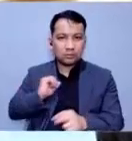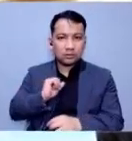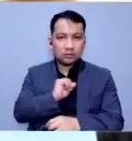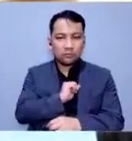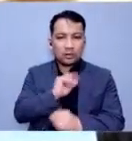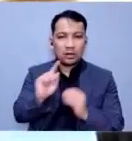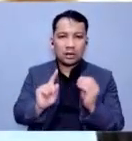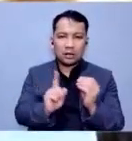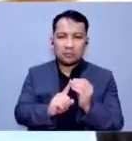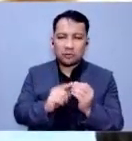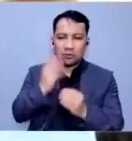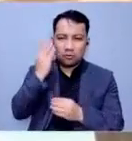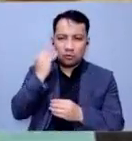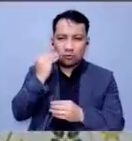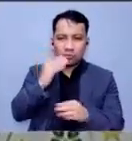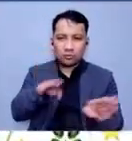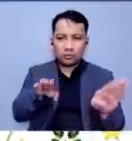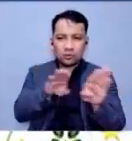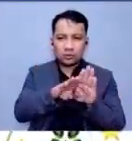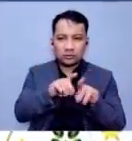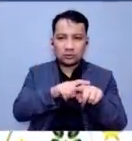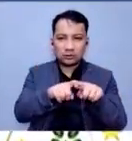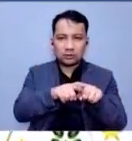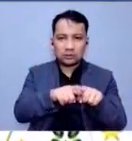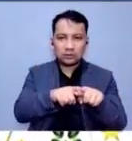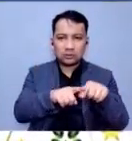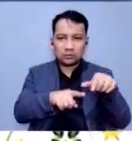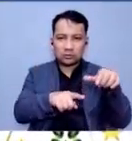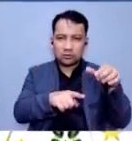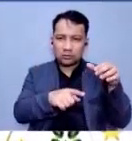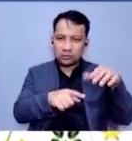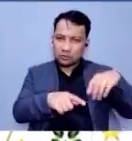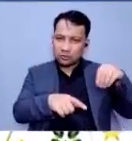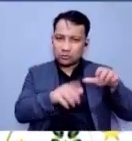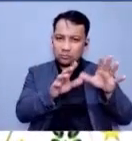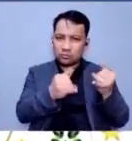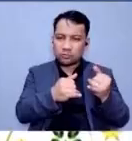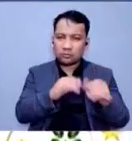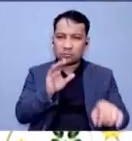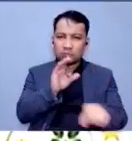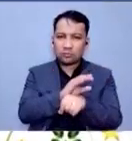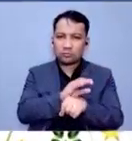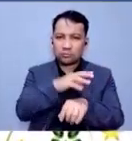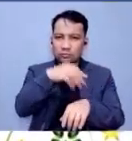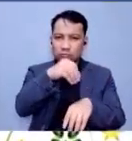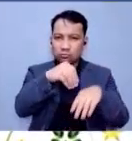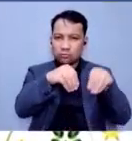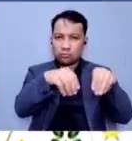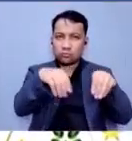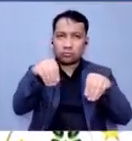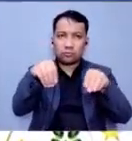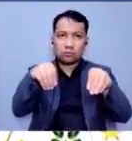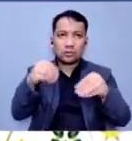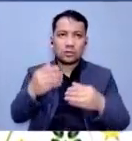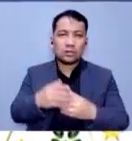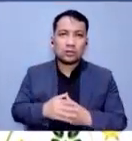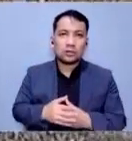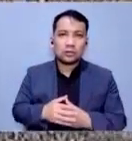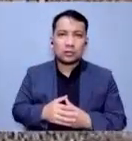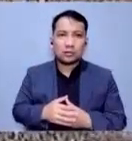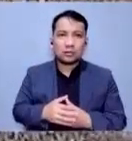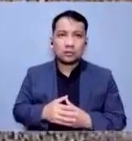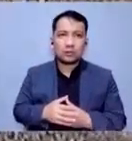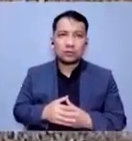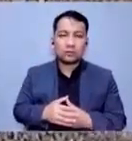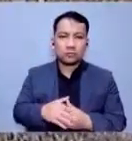madalas na pag-shutdown ng mga planta. Bakit nagkaroon ng mga force outages yung mga planta natin ngayon? 47.